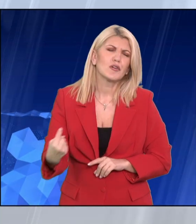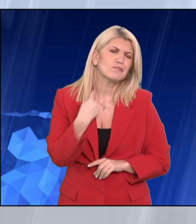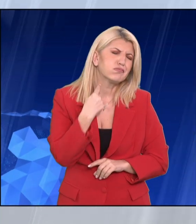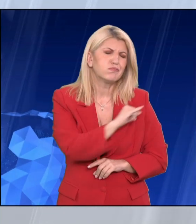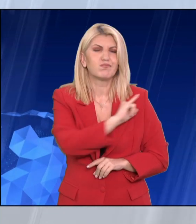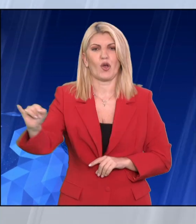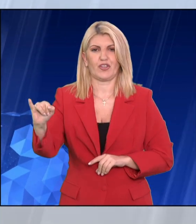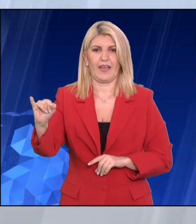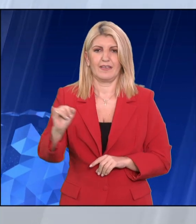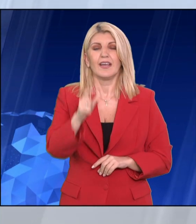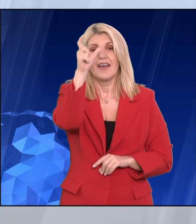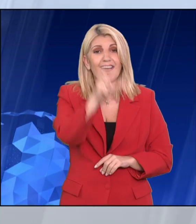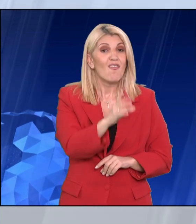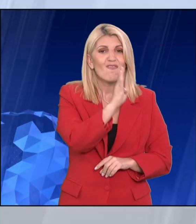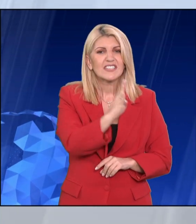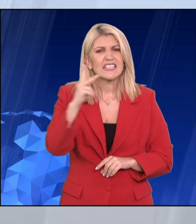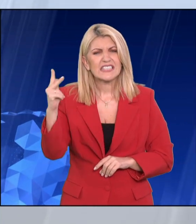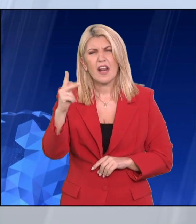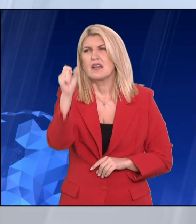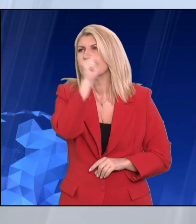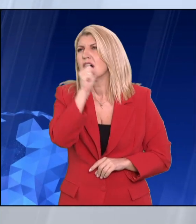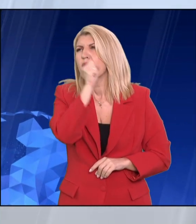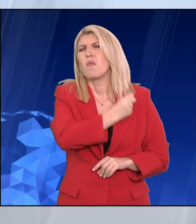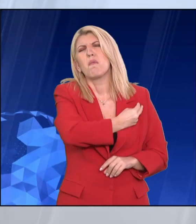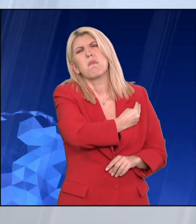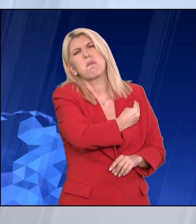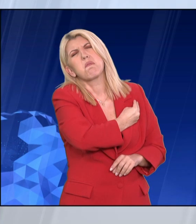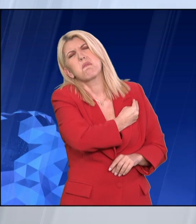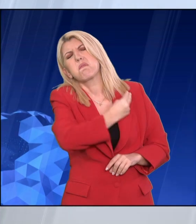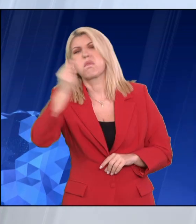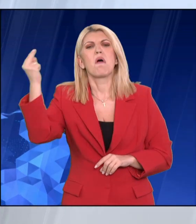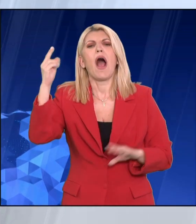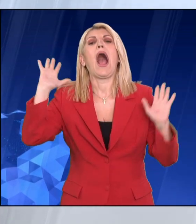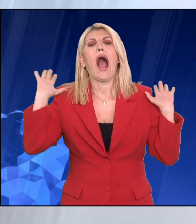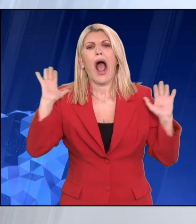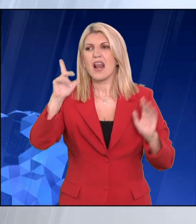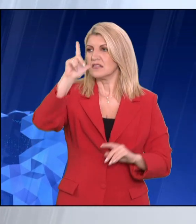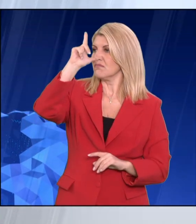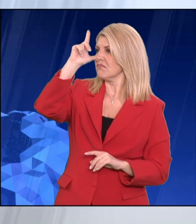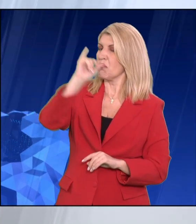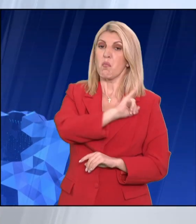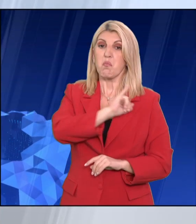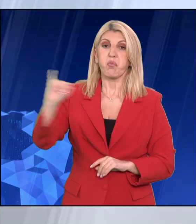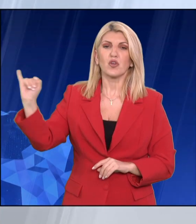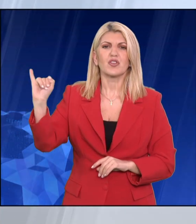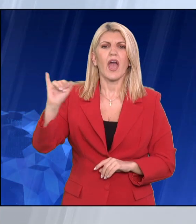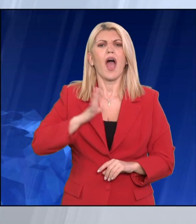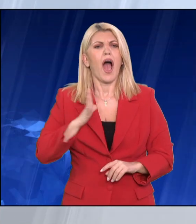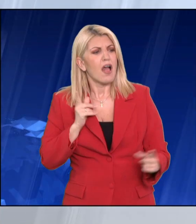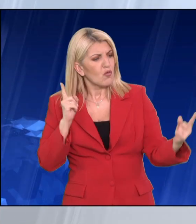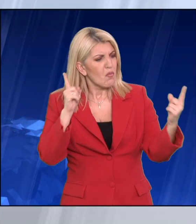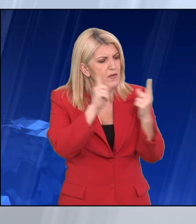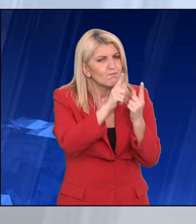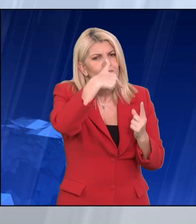Παρότι κορυφαίος στο είδος του, ήταν ο άνθρωπος της διπλανής πόρτας. Τι αισθάνεσαι για μένα. Όσοι τον